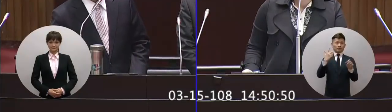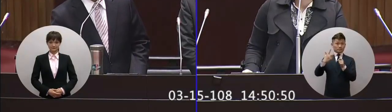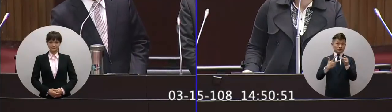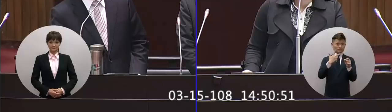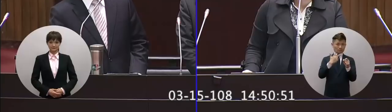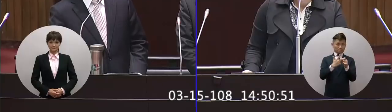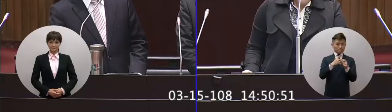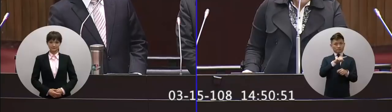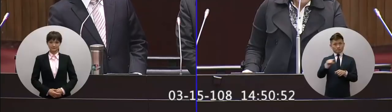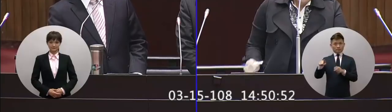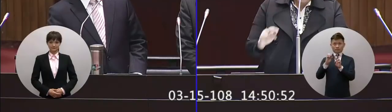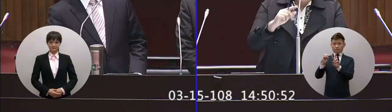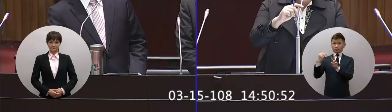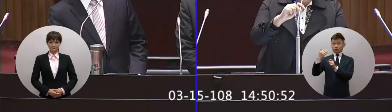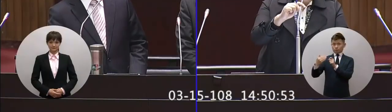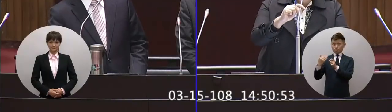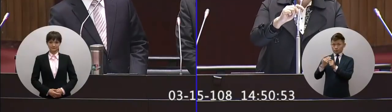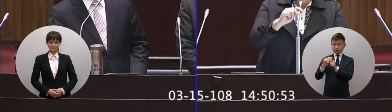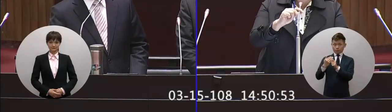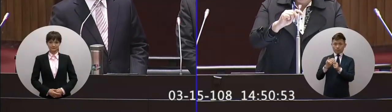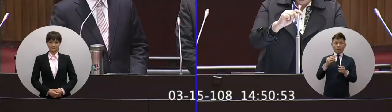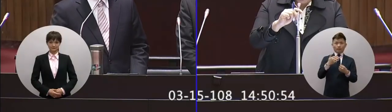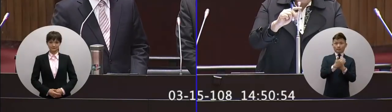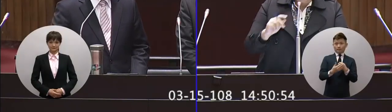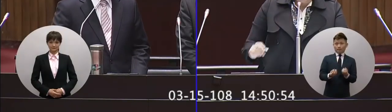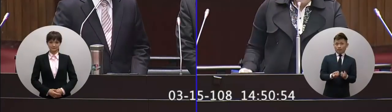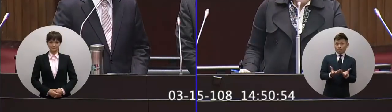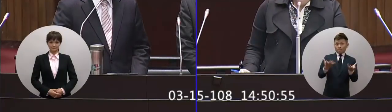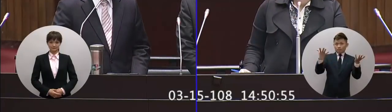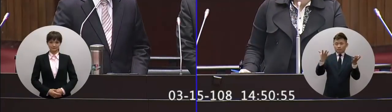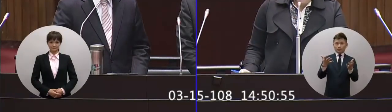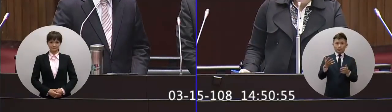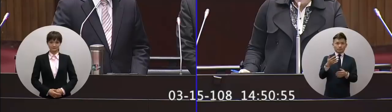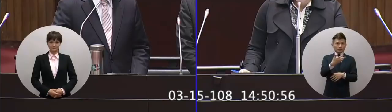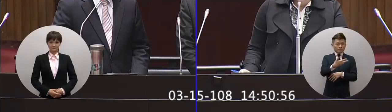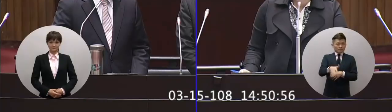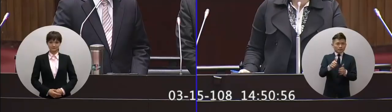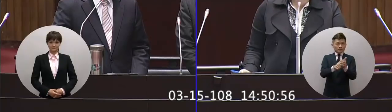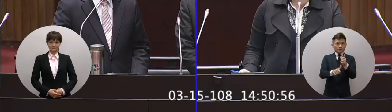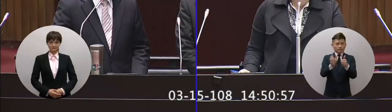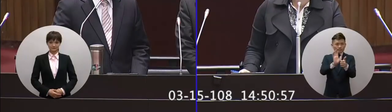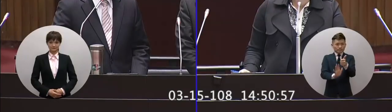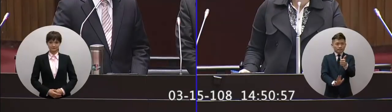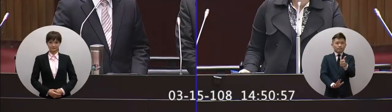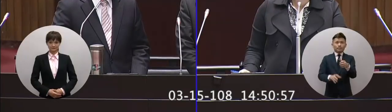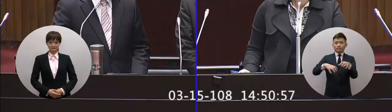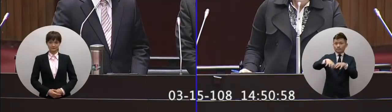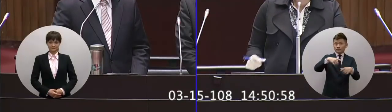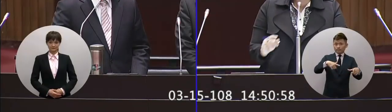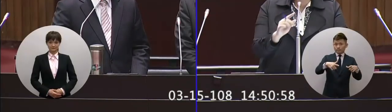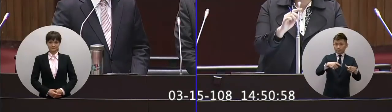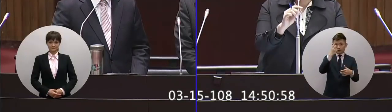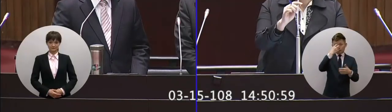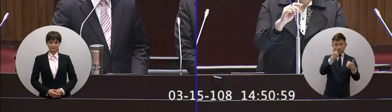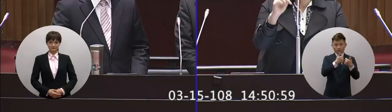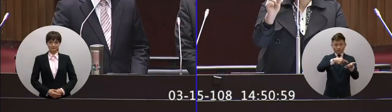2007年到2009年，保胜这个水族生态园区有5次的审查会。